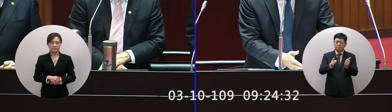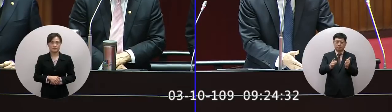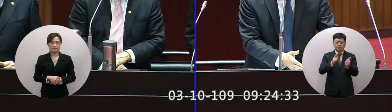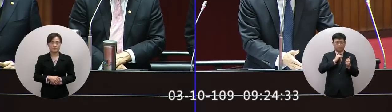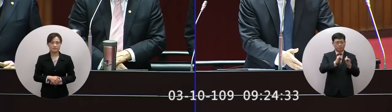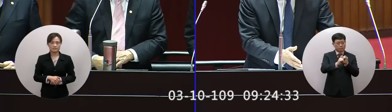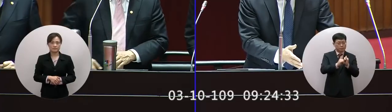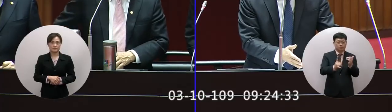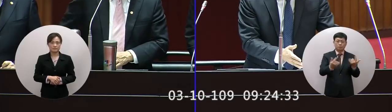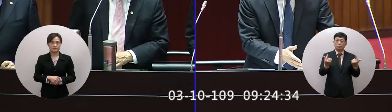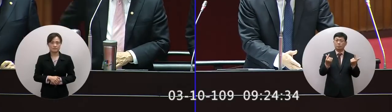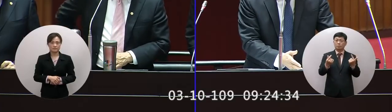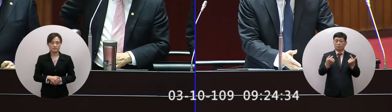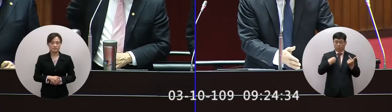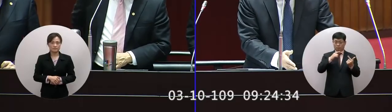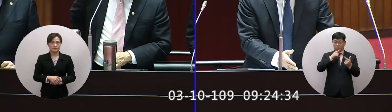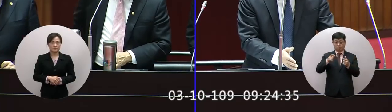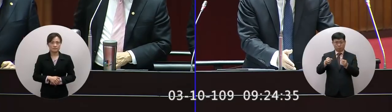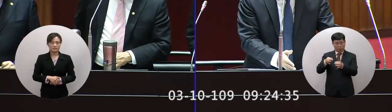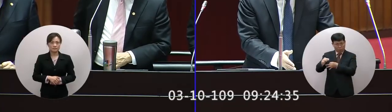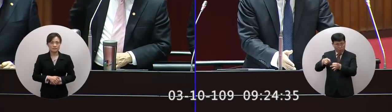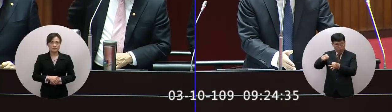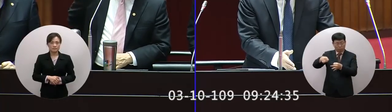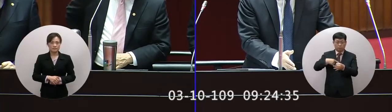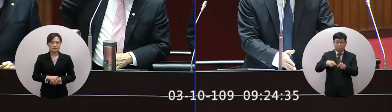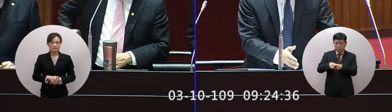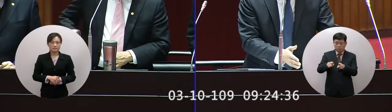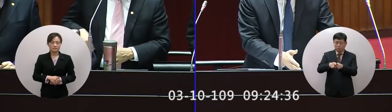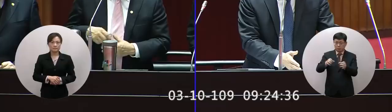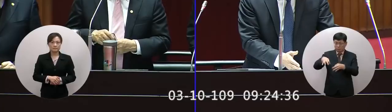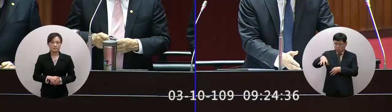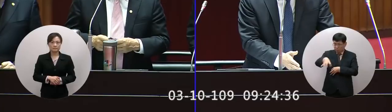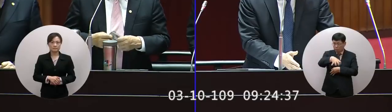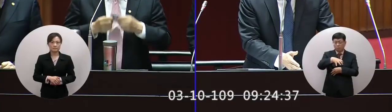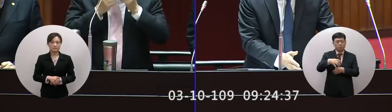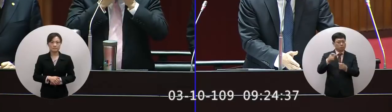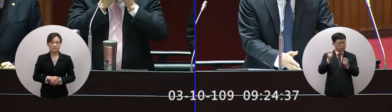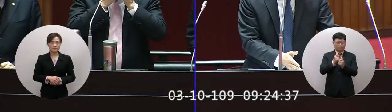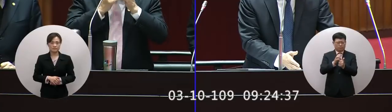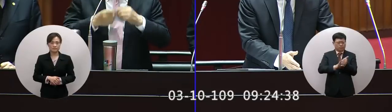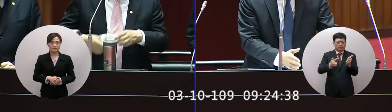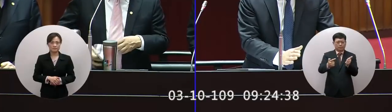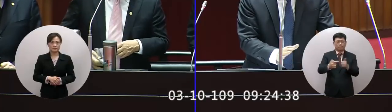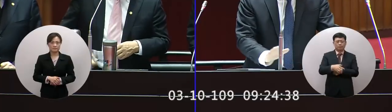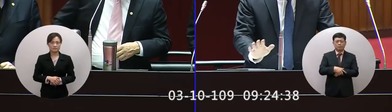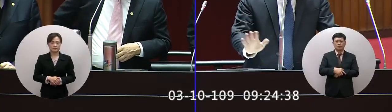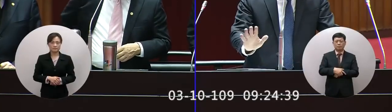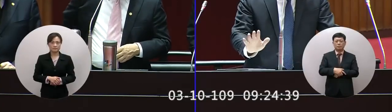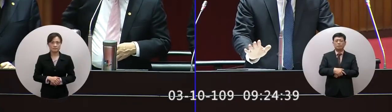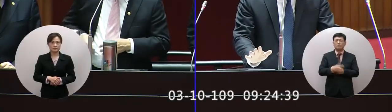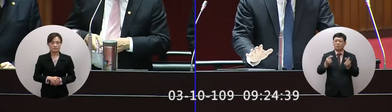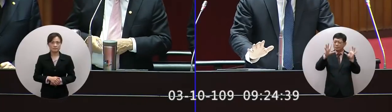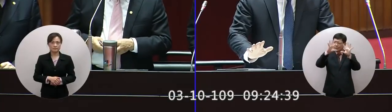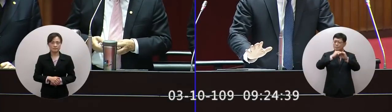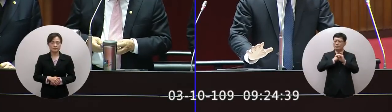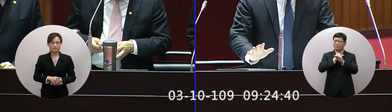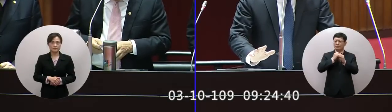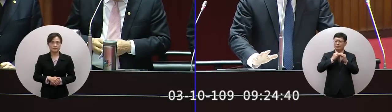到民众的，特别是在我们的产业、零售业这些等等，这个最近都受害很严重，夜市